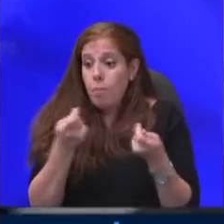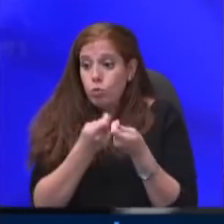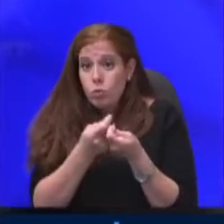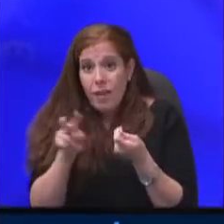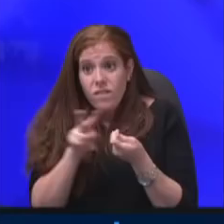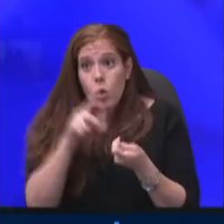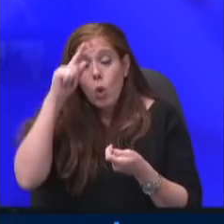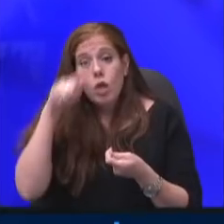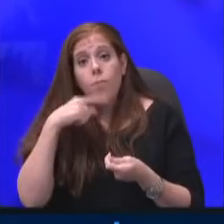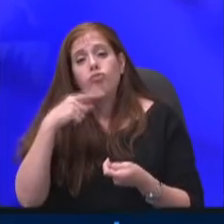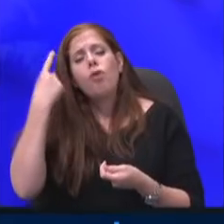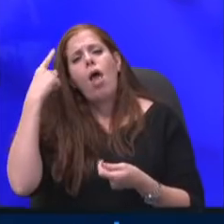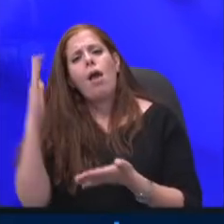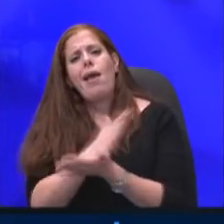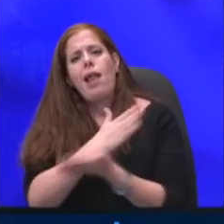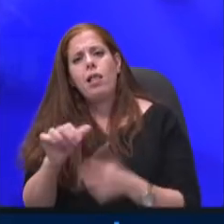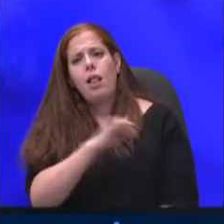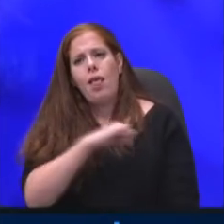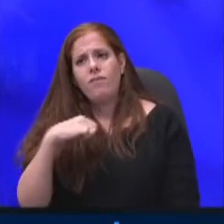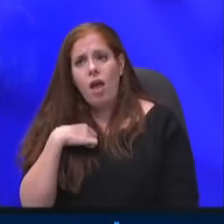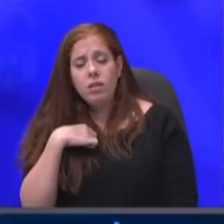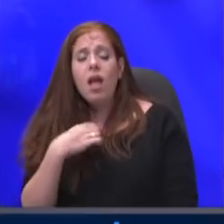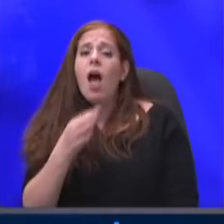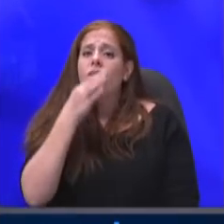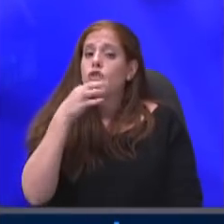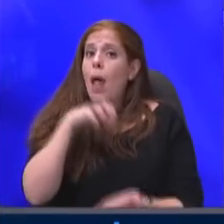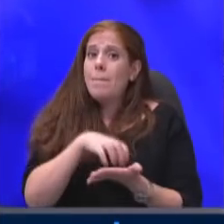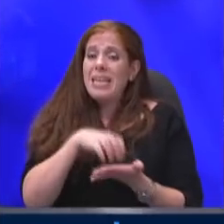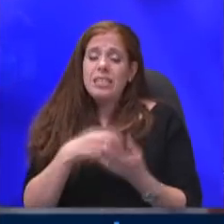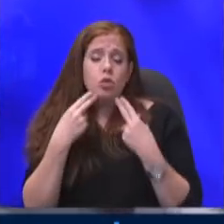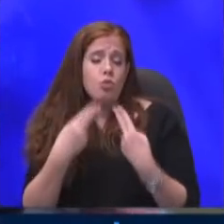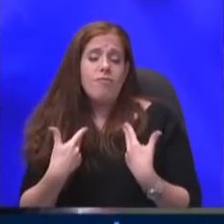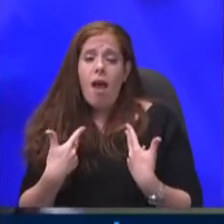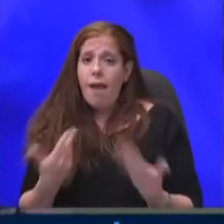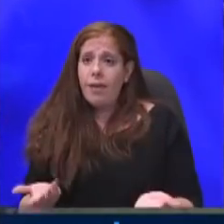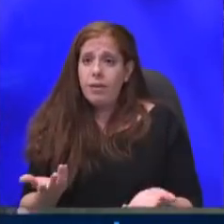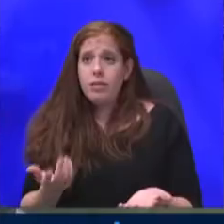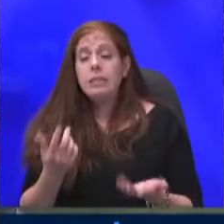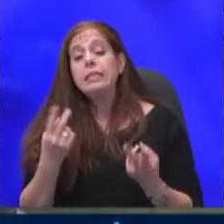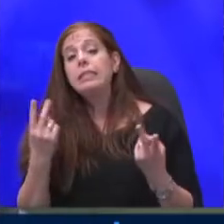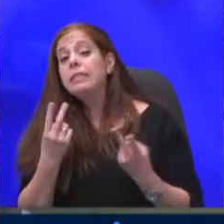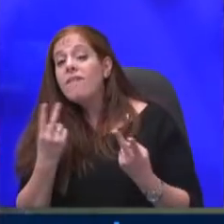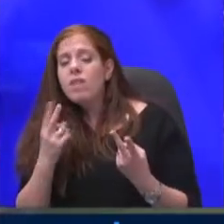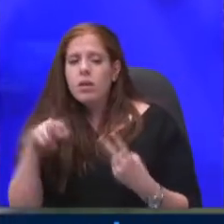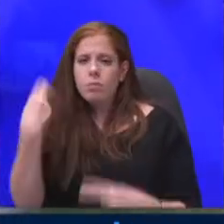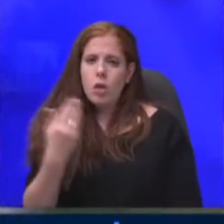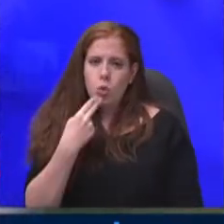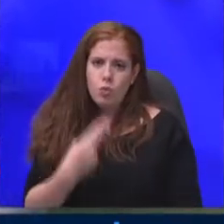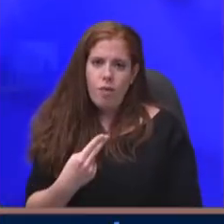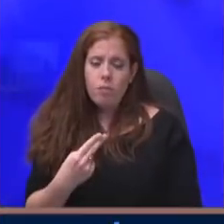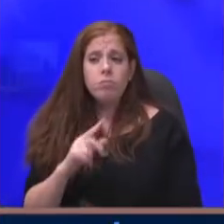לבד? אך השאלה המרכזית הזאת לא קיבלה תשובה. ספק אם אי פעם תהיה. אולי זה כבר לא באמת